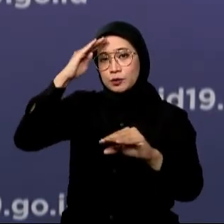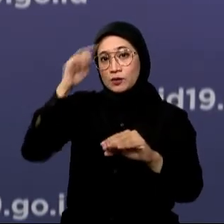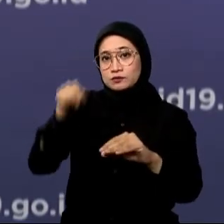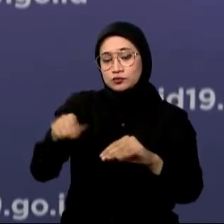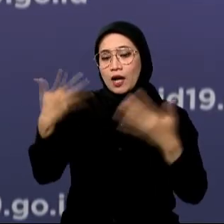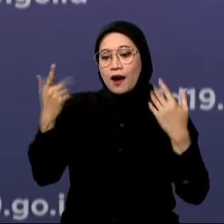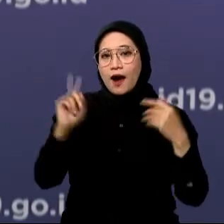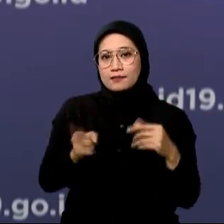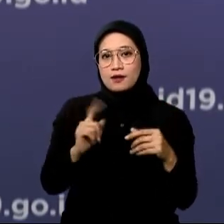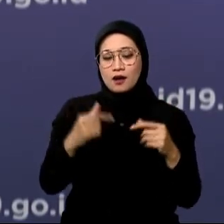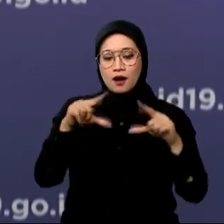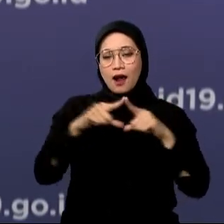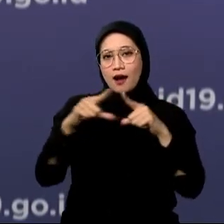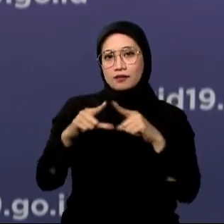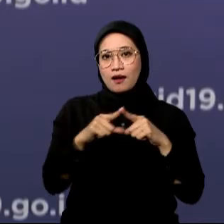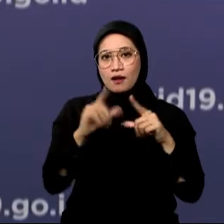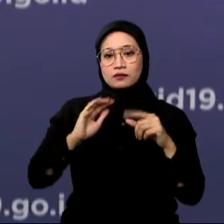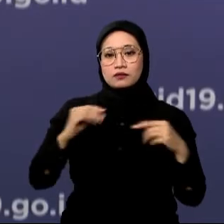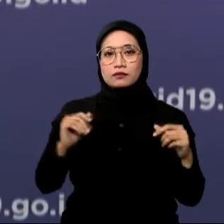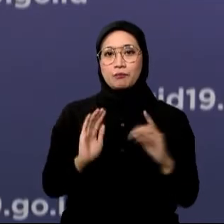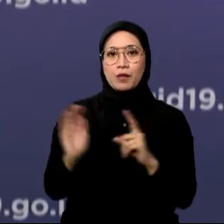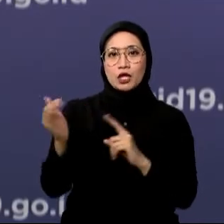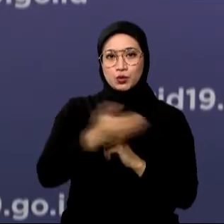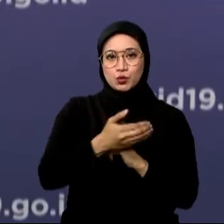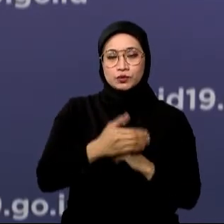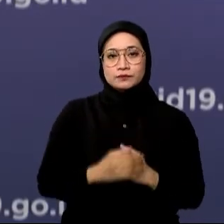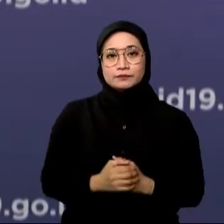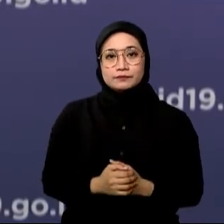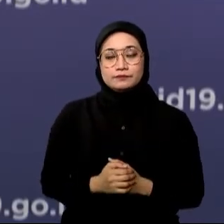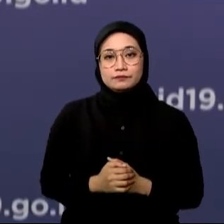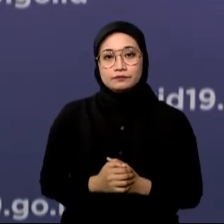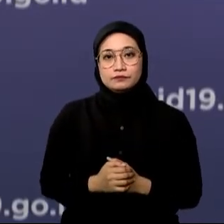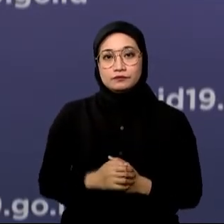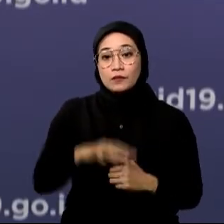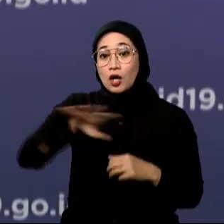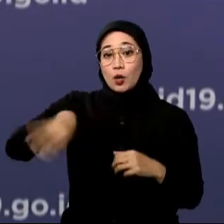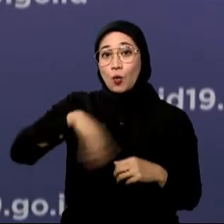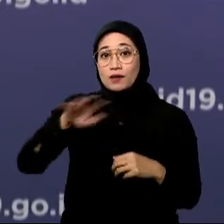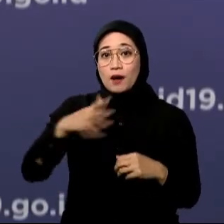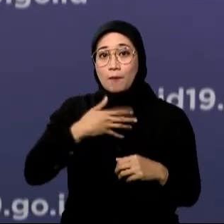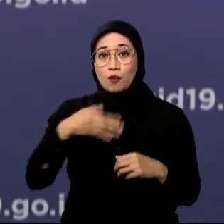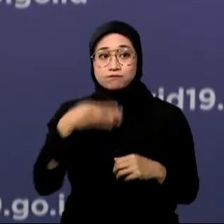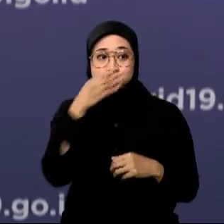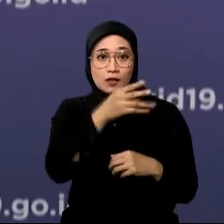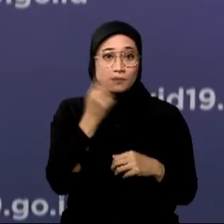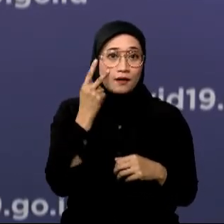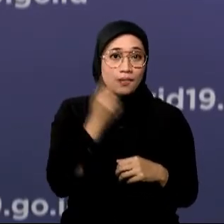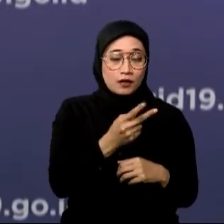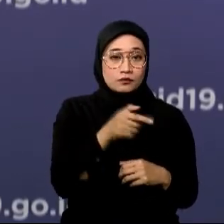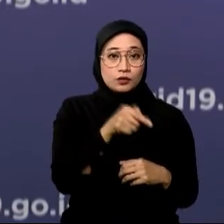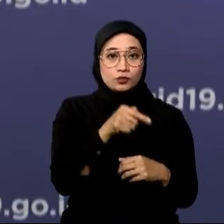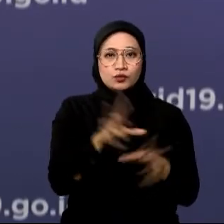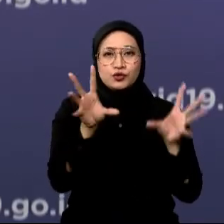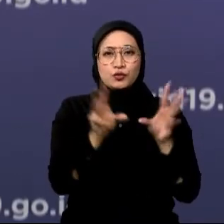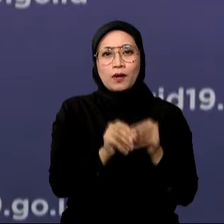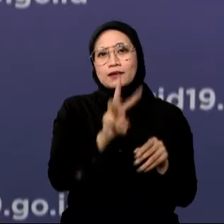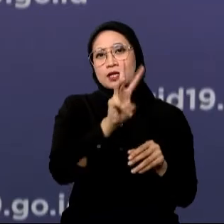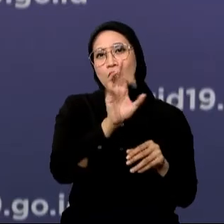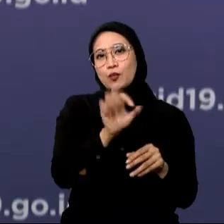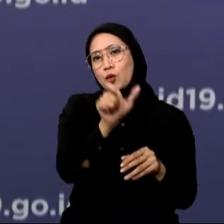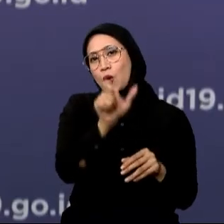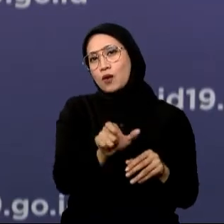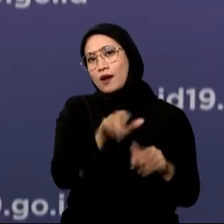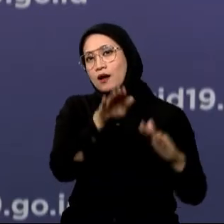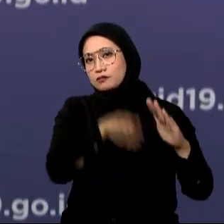Kemenkes. Untuk menghindari kerumunan, disarankan agar keluarga yang hendak melayat tidak lebih dari 30 orang.